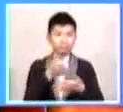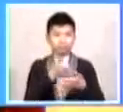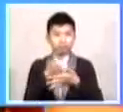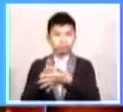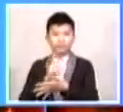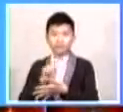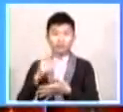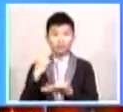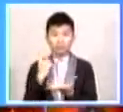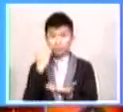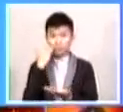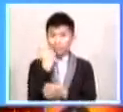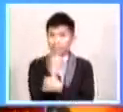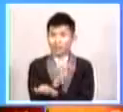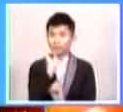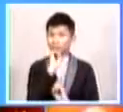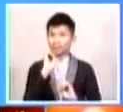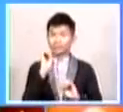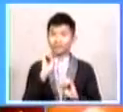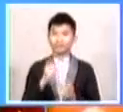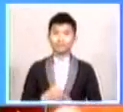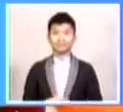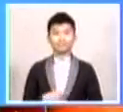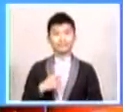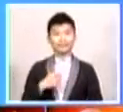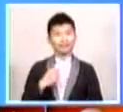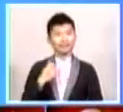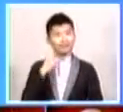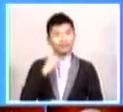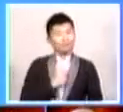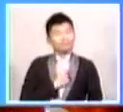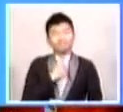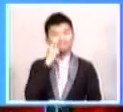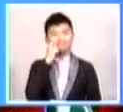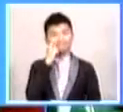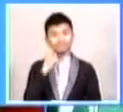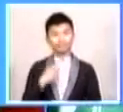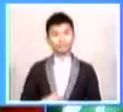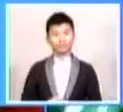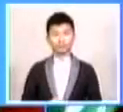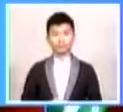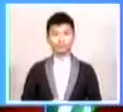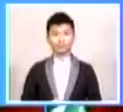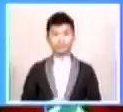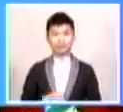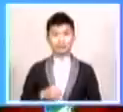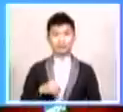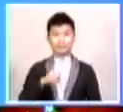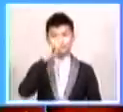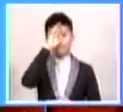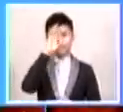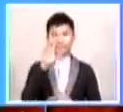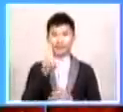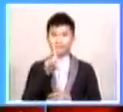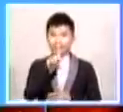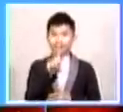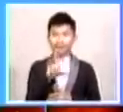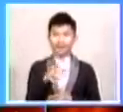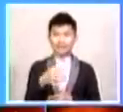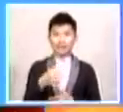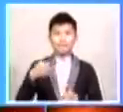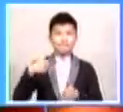身历其中的人，恐怕很难体会。那种整个党被贴上暴力与贪腐